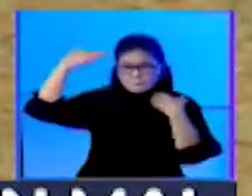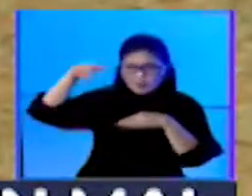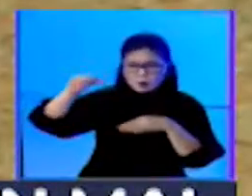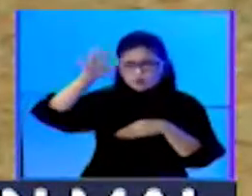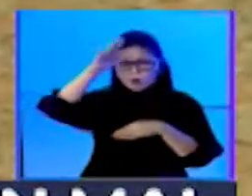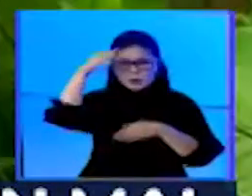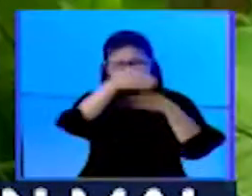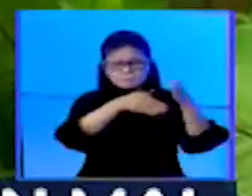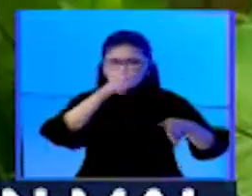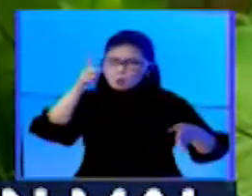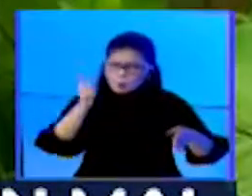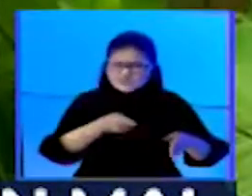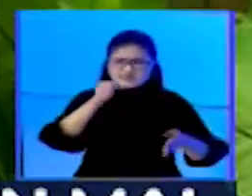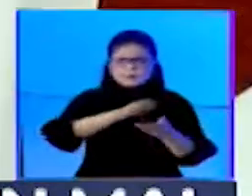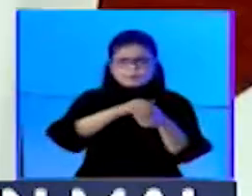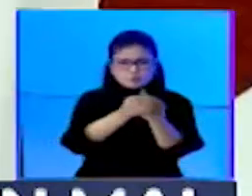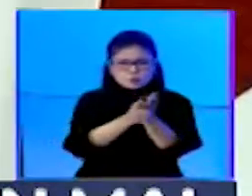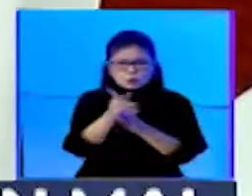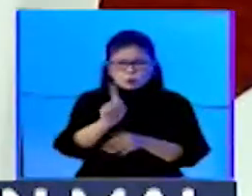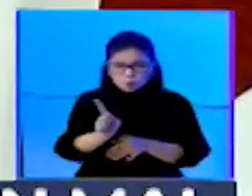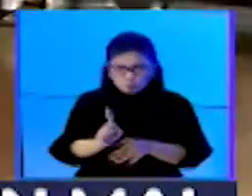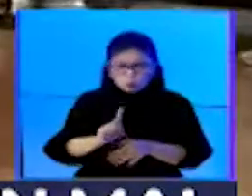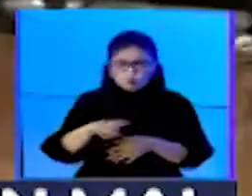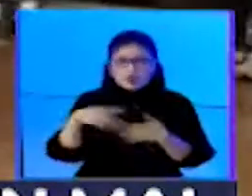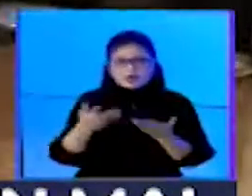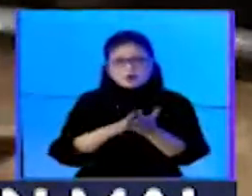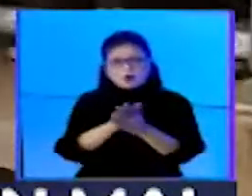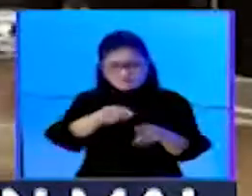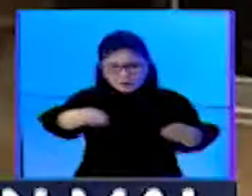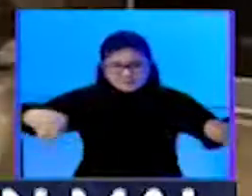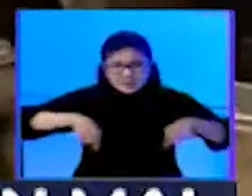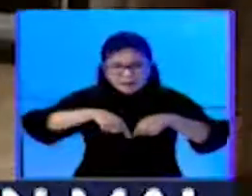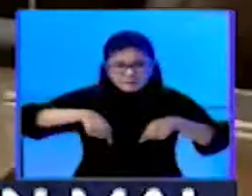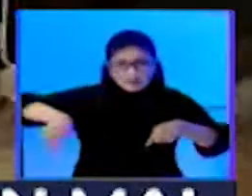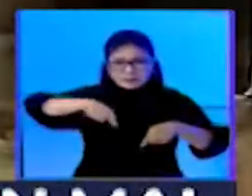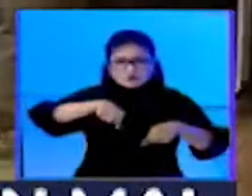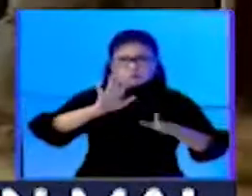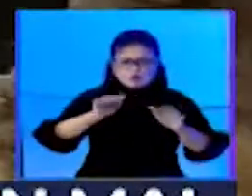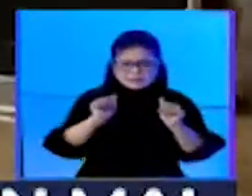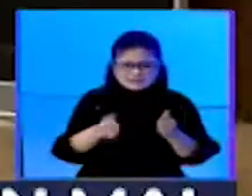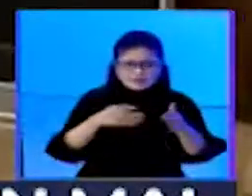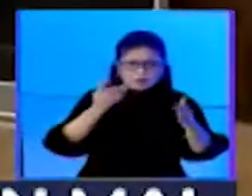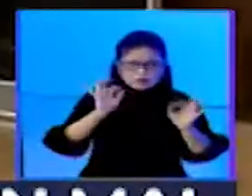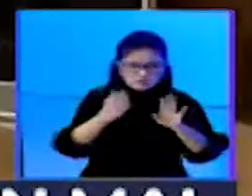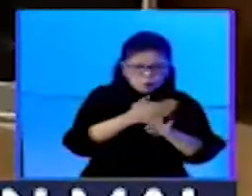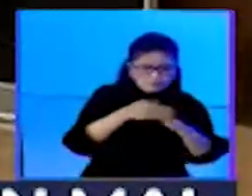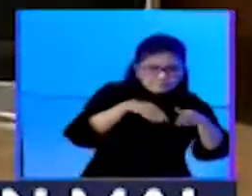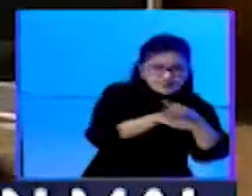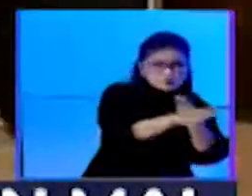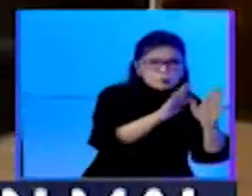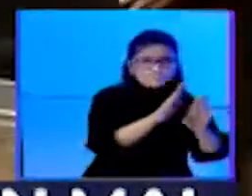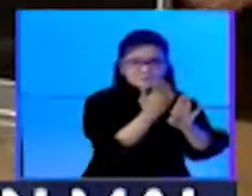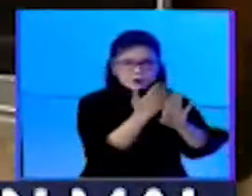seluruh pengunjung yang datang diwajibkan mencuci tangan terlebih dahulu pada workshop travel yang telah disediakan di